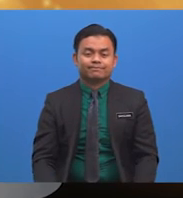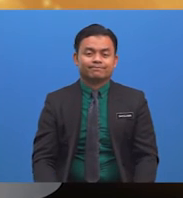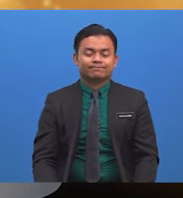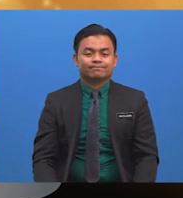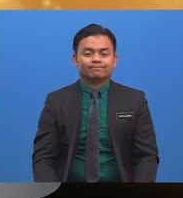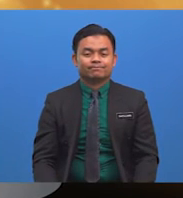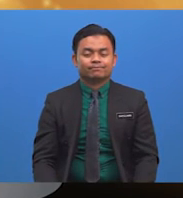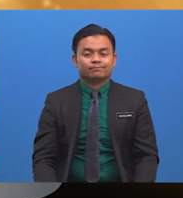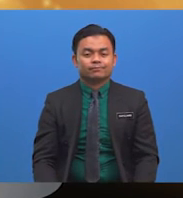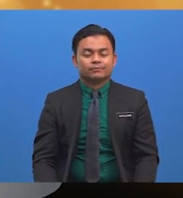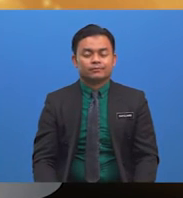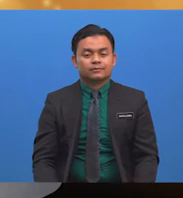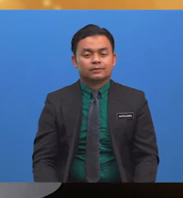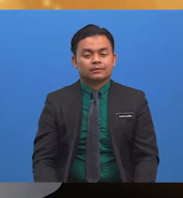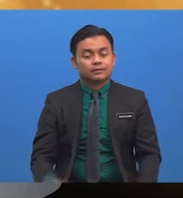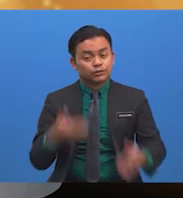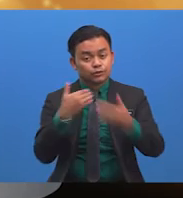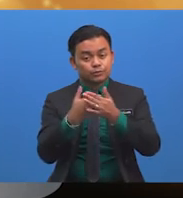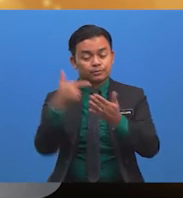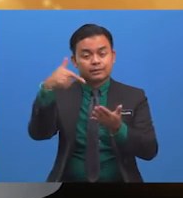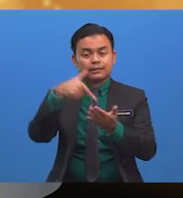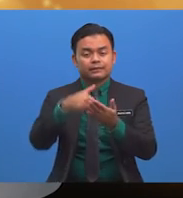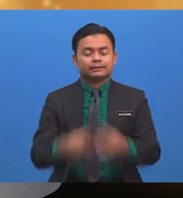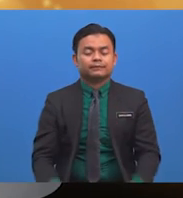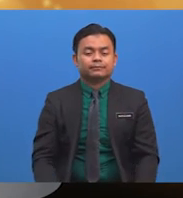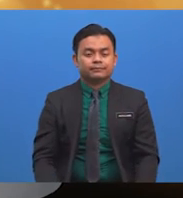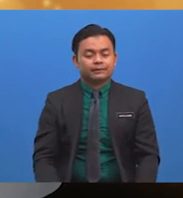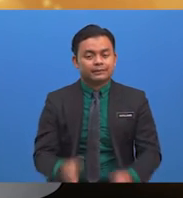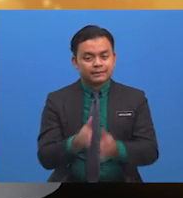saja. Sekian, sehingga